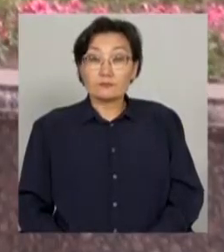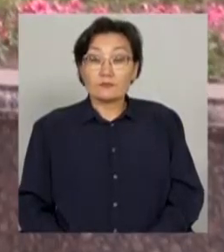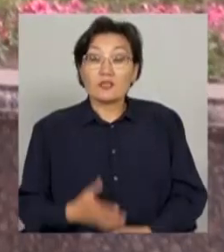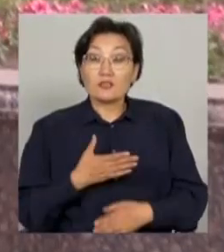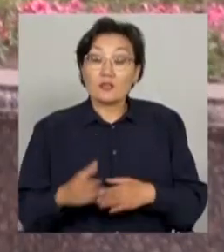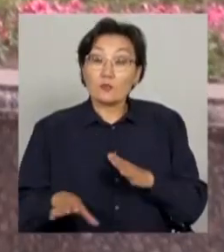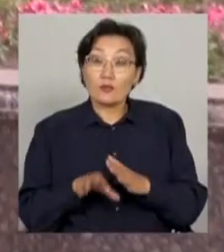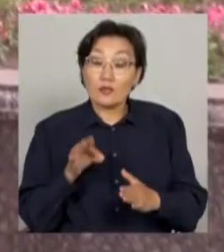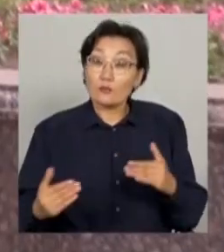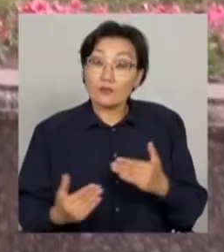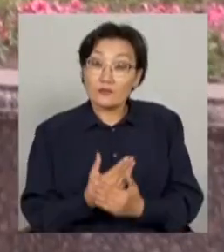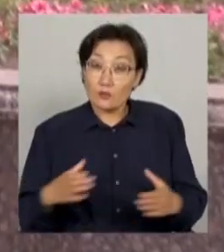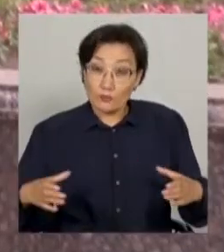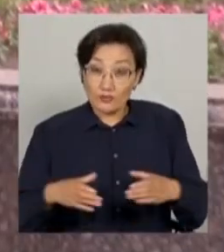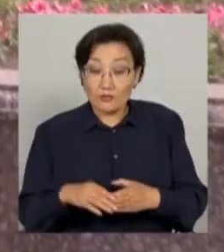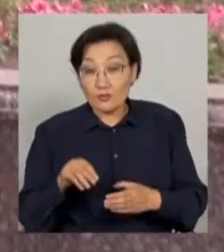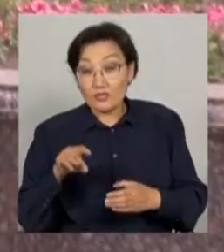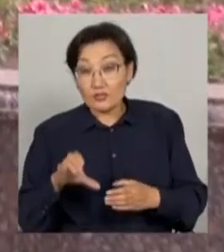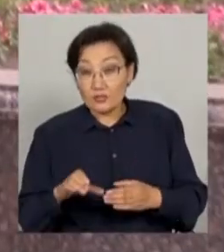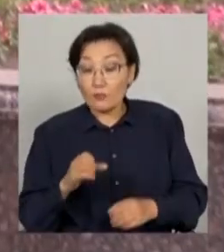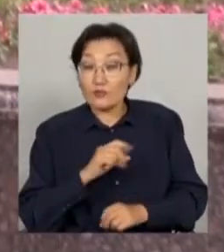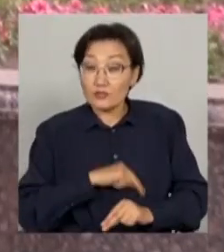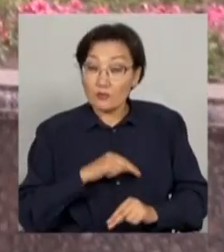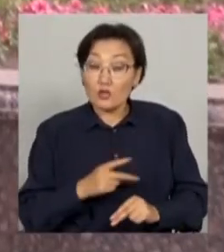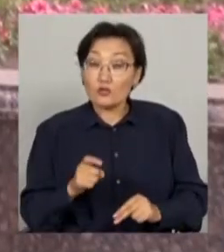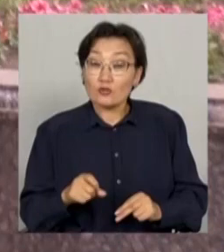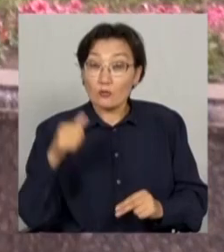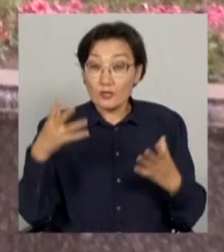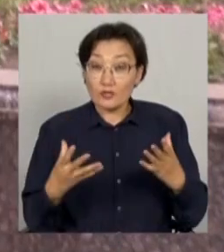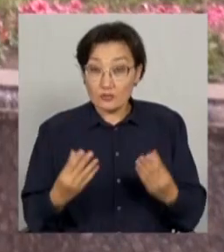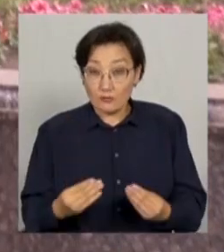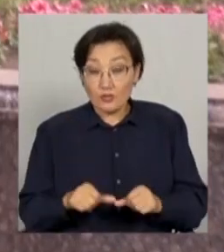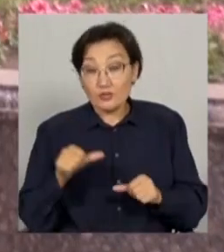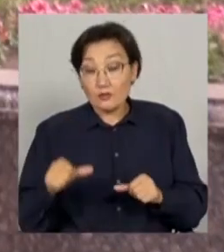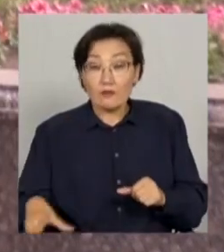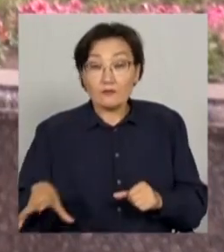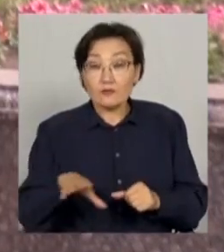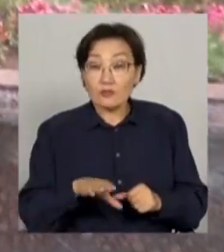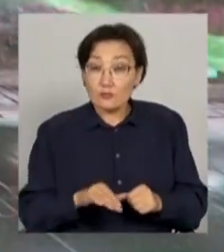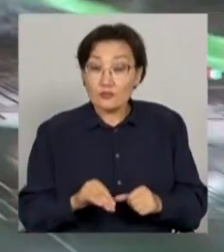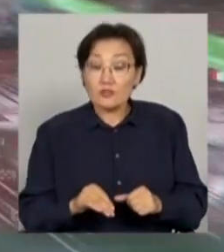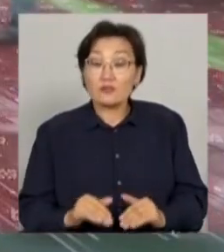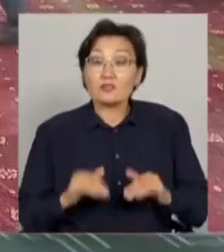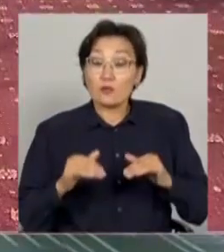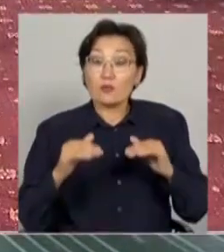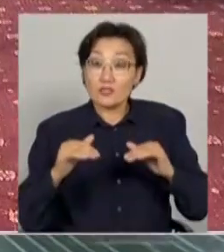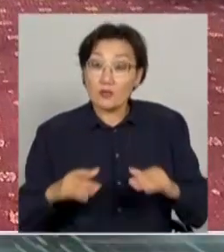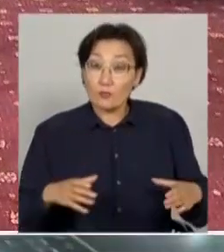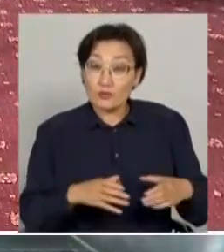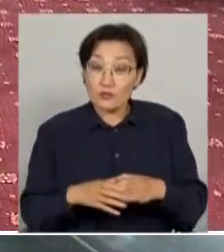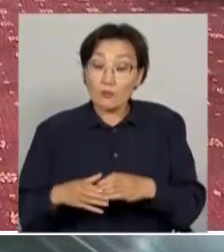После выборов обновленный состав Мажилиса отработал 100 дней. Принципиальное отличие этой сессии в том, что и верхняя, и нижняя